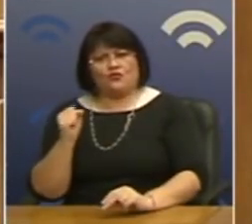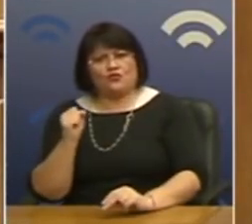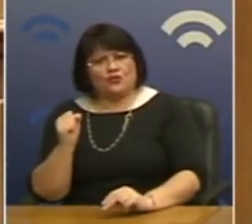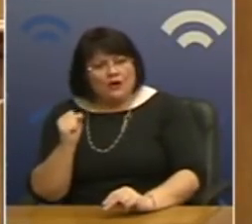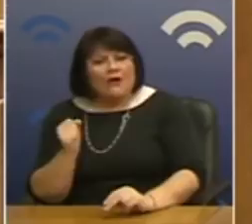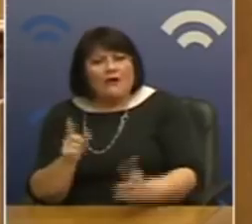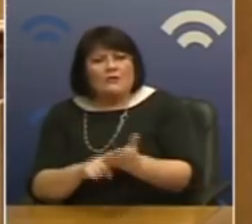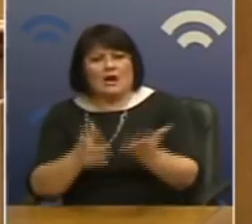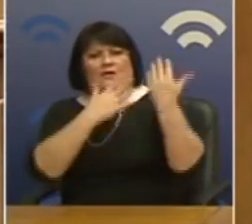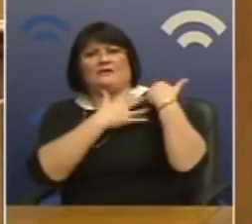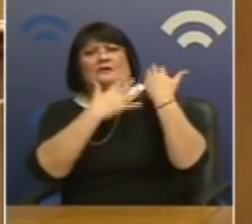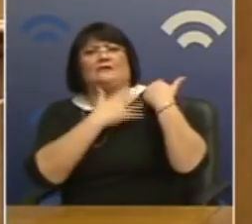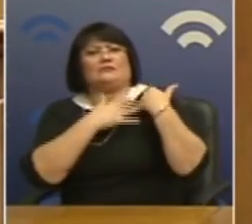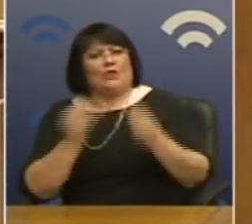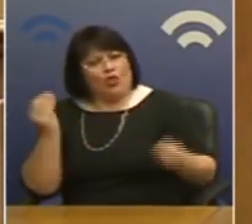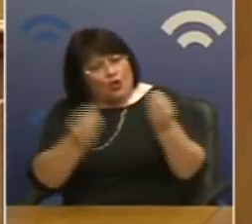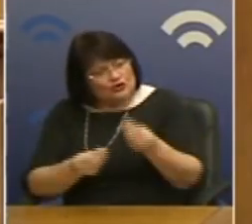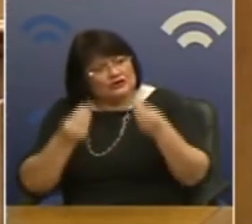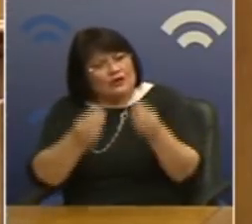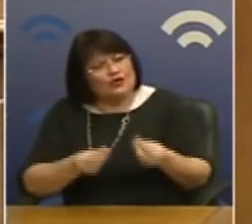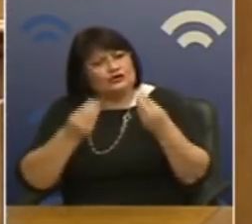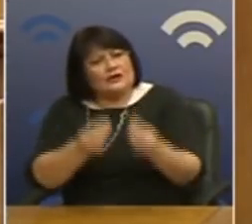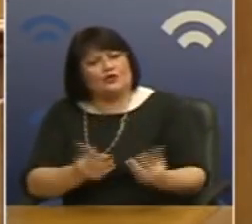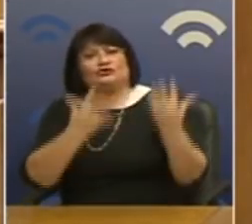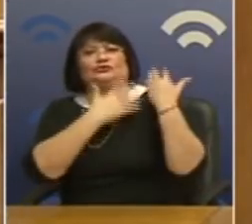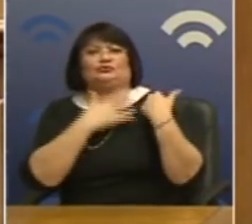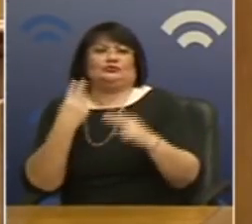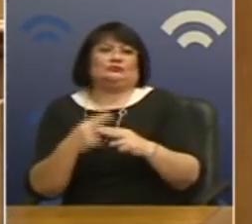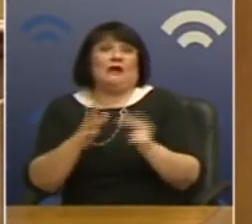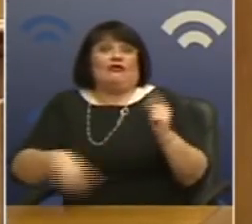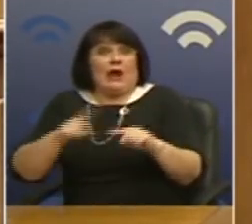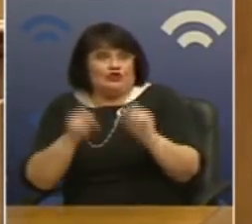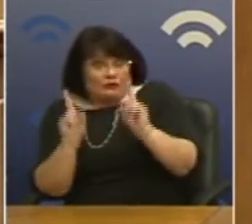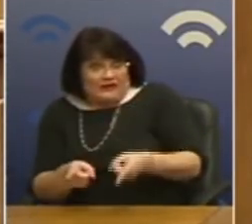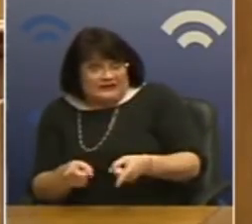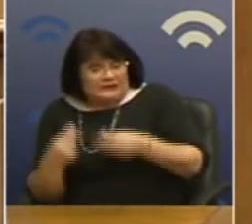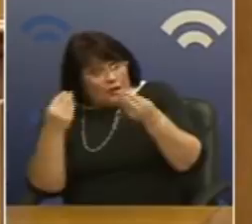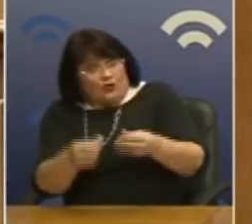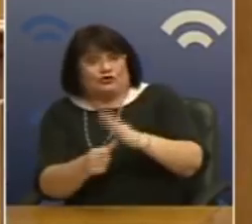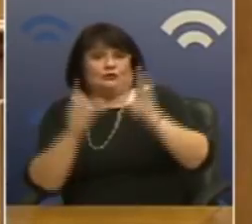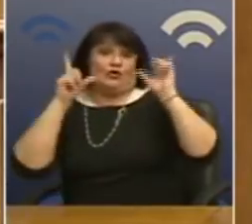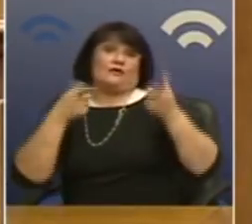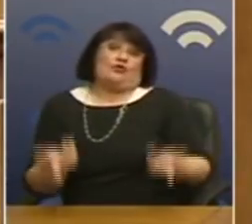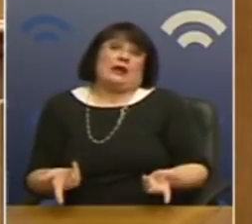γυμνή, αλλά θα πρέπει να ενδυθεί με επιπλέον σημαντικές και ουσιαστικές αρμοδιότητες.